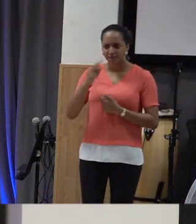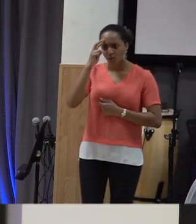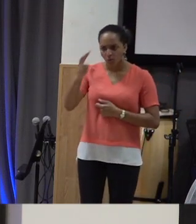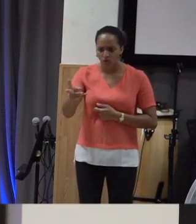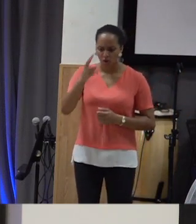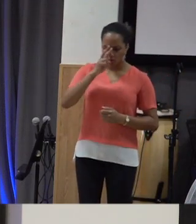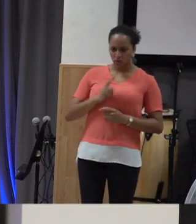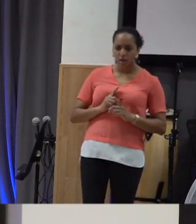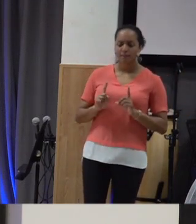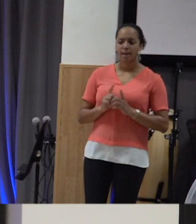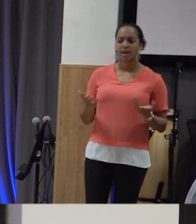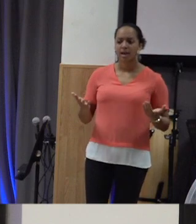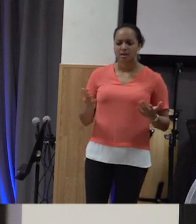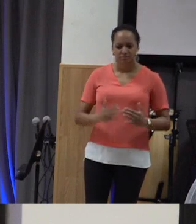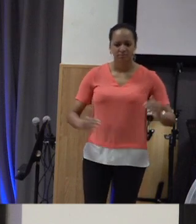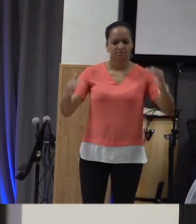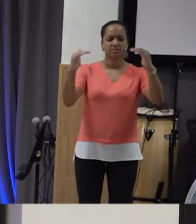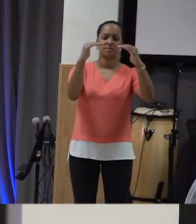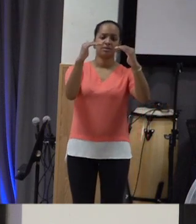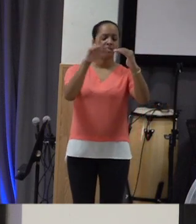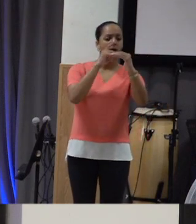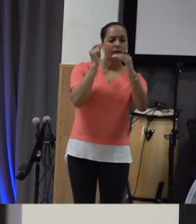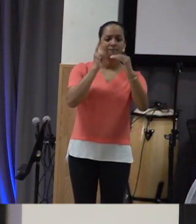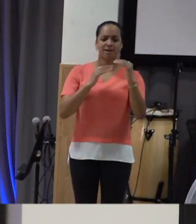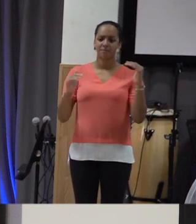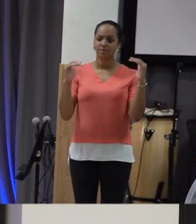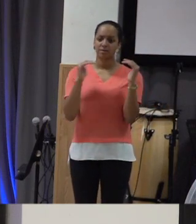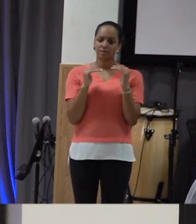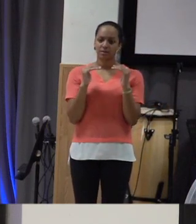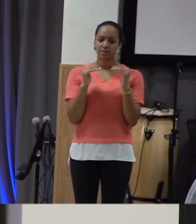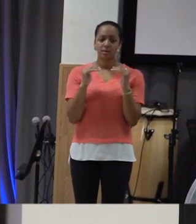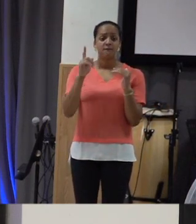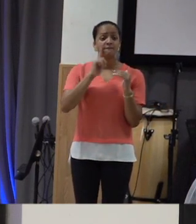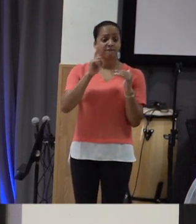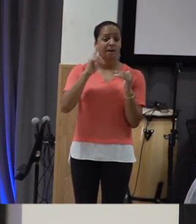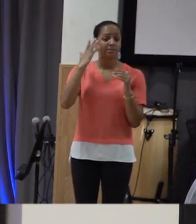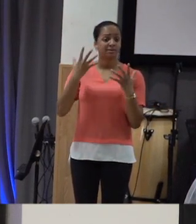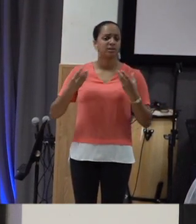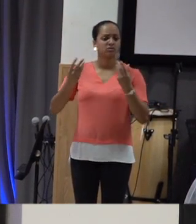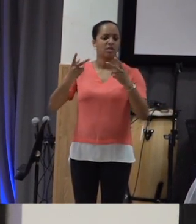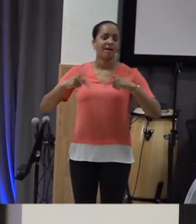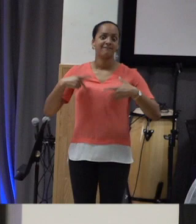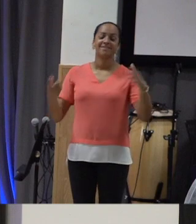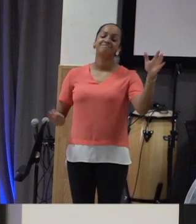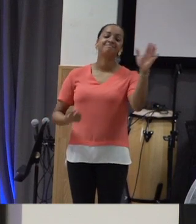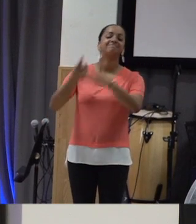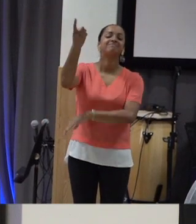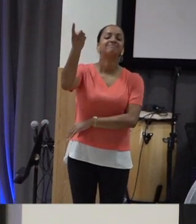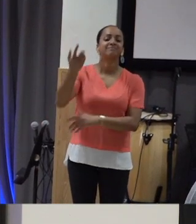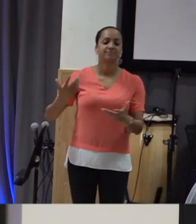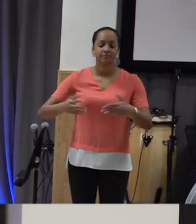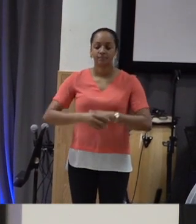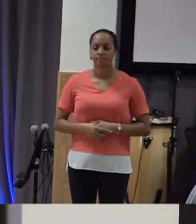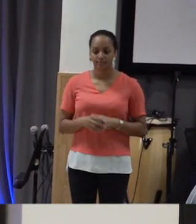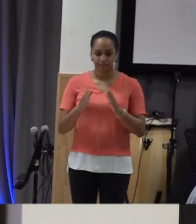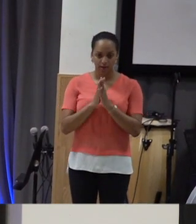Ce verset met donc l'égalité entre l'homme et la femme parce que les femmes comme les hommes doivent hériter la vie éternelle. Alléluia. Une atmosphère